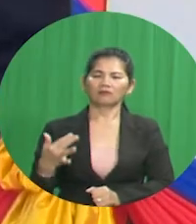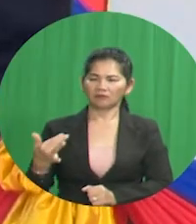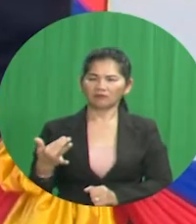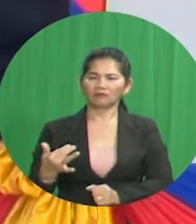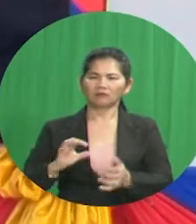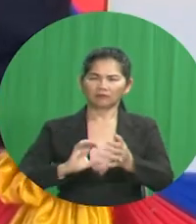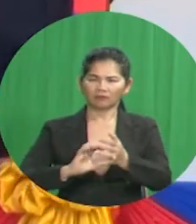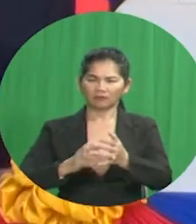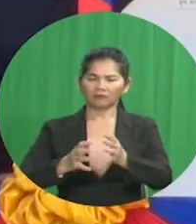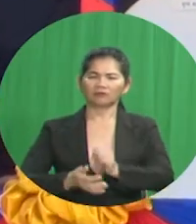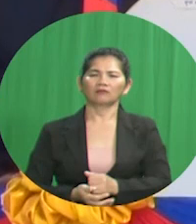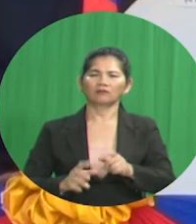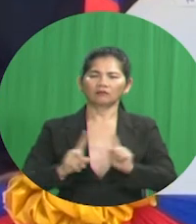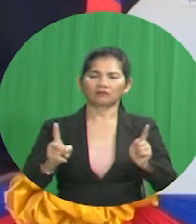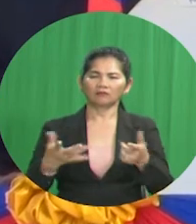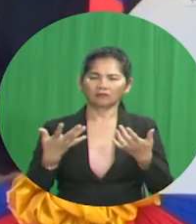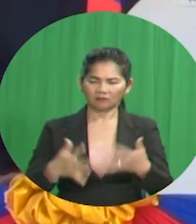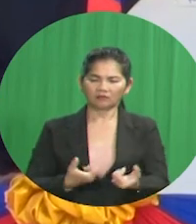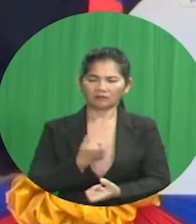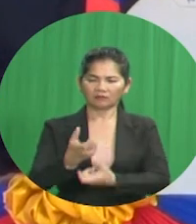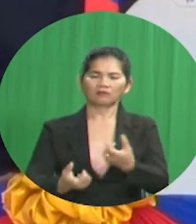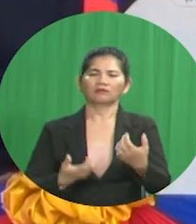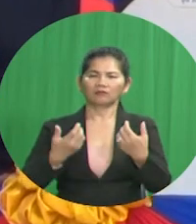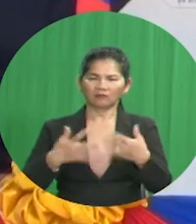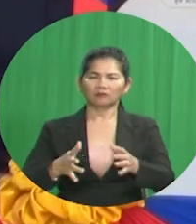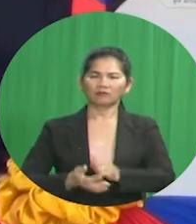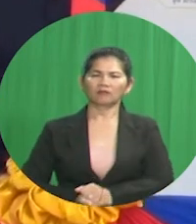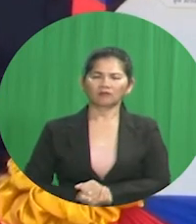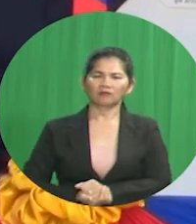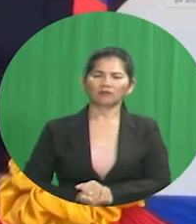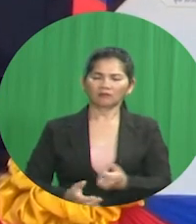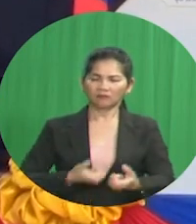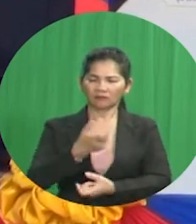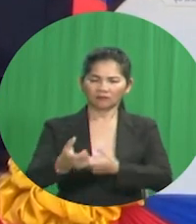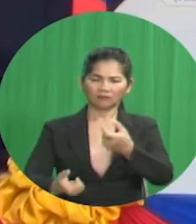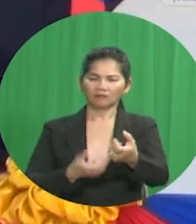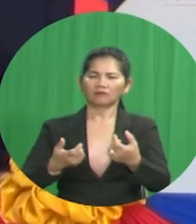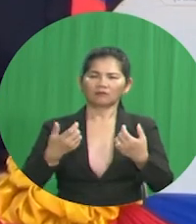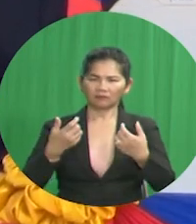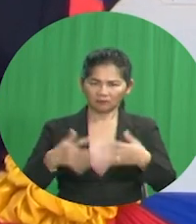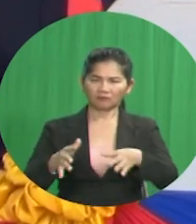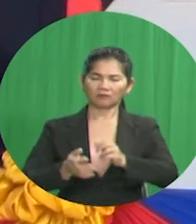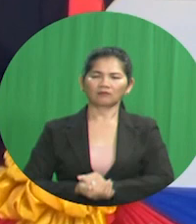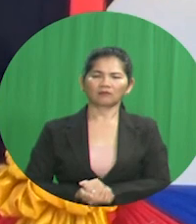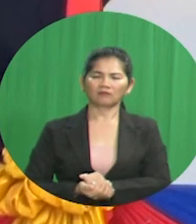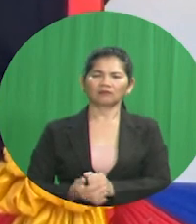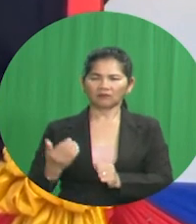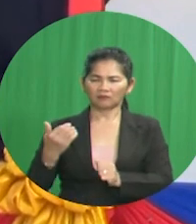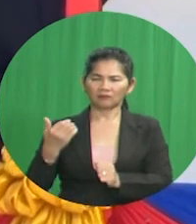157គ្រឿងដូច្នេះដំណើរការគឺលាដំណើរការផងរួច